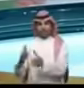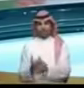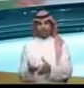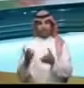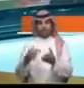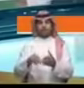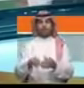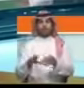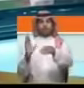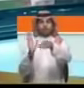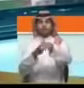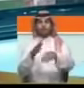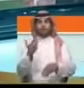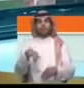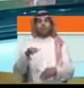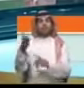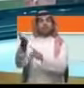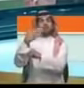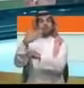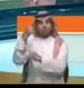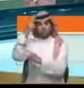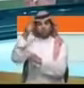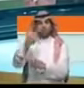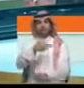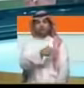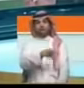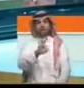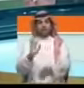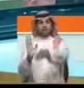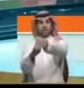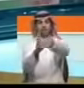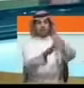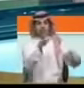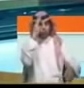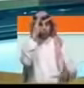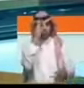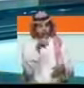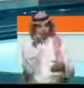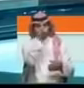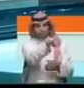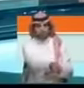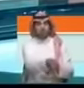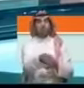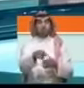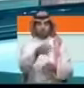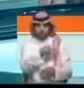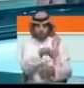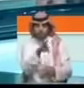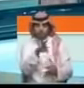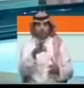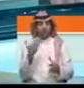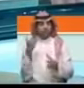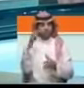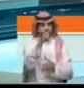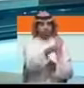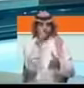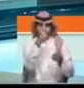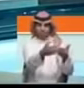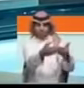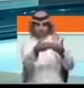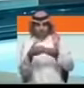دعت سفارة خادم الحرمين الشريفين لدى فرنسا المواطنين السعوديين من زائرين ومقيمين إلى